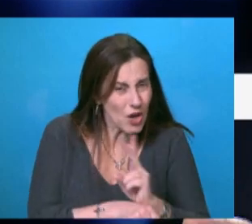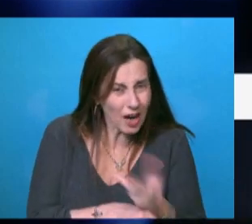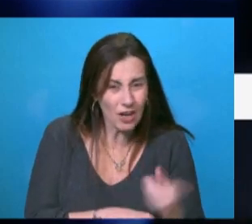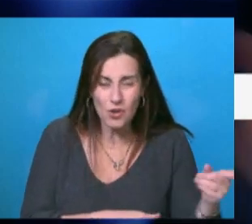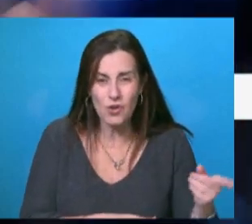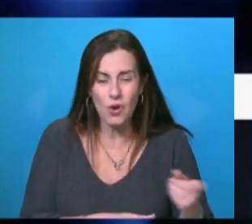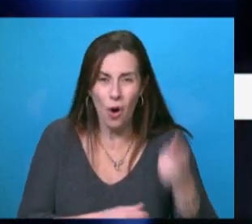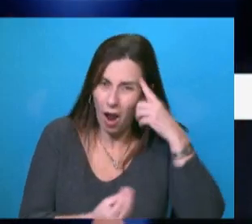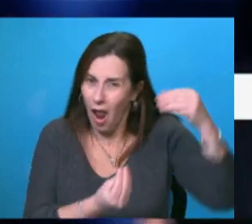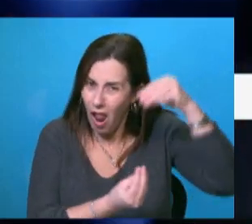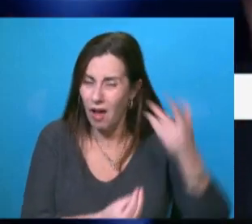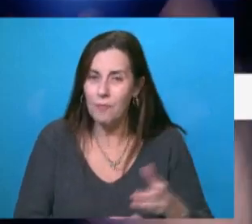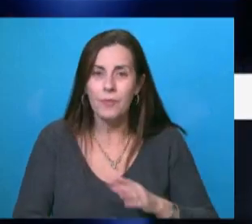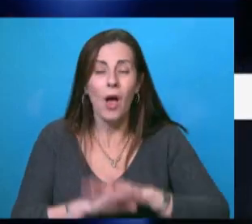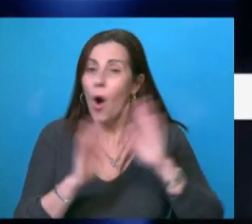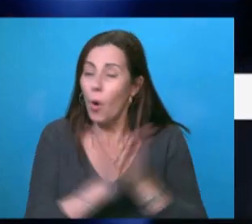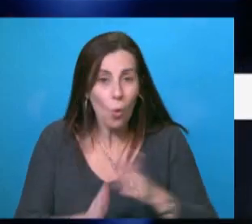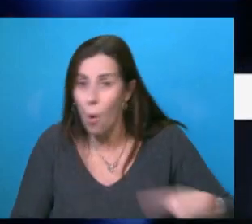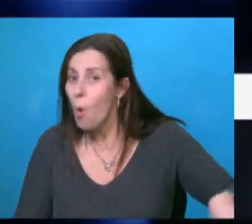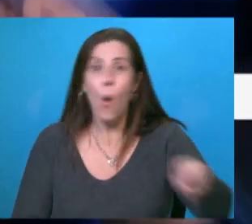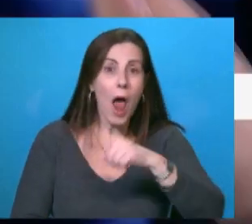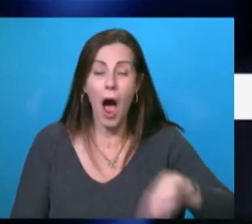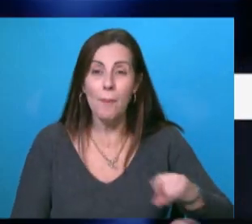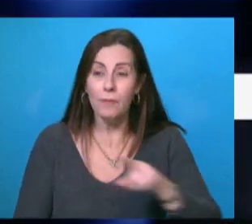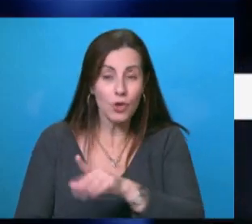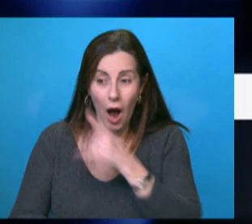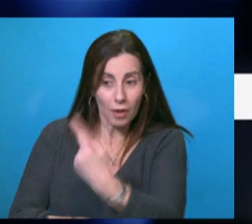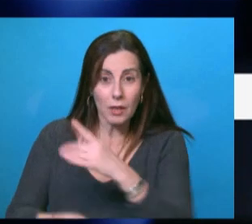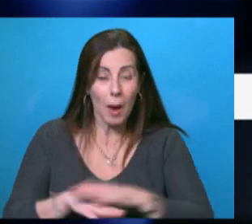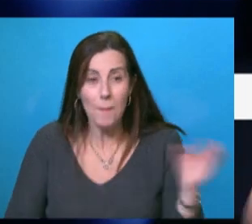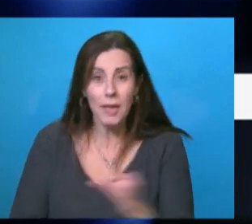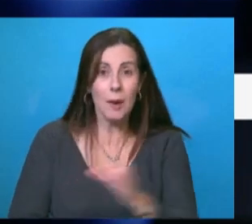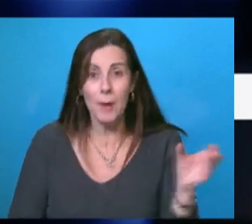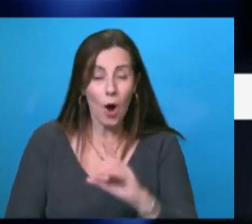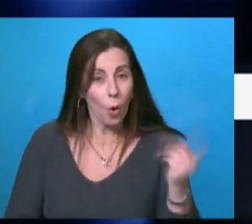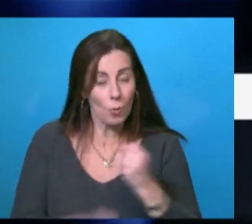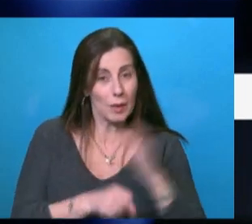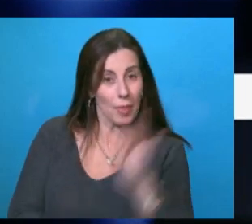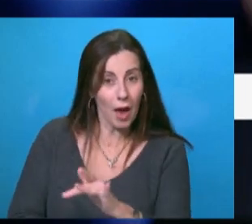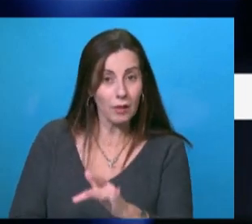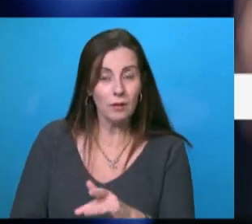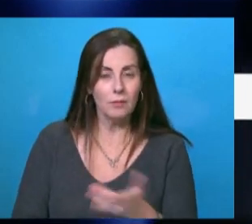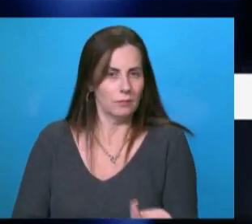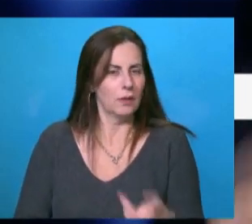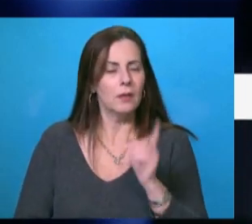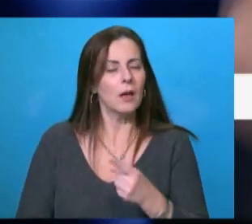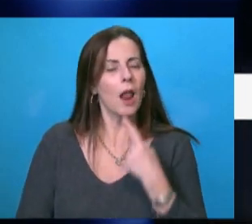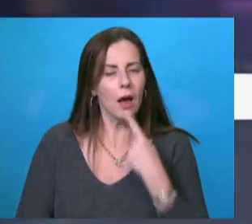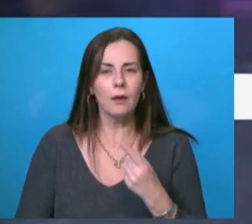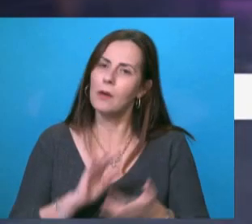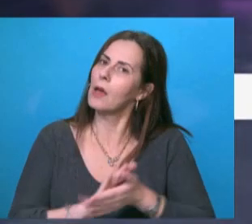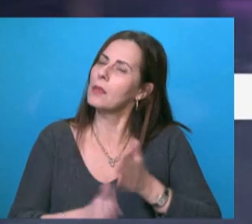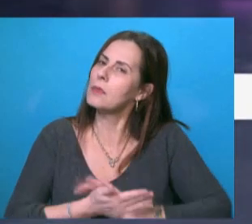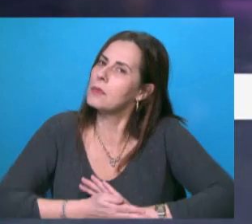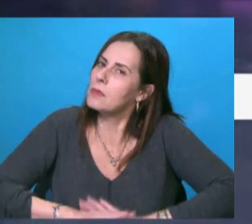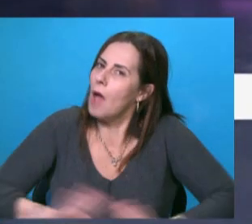דברים? כל המערכת, כל האנשים שאתה מינית, כולם קושרים קשר נגדך. יש רגע שצריך לומר, די, עד כאן.